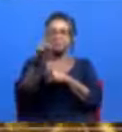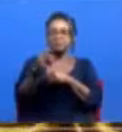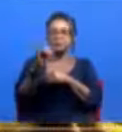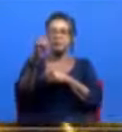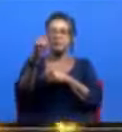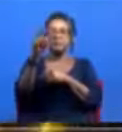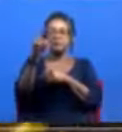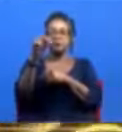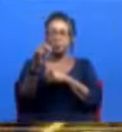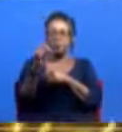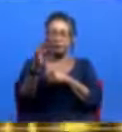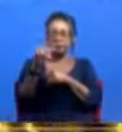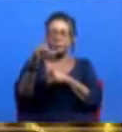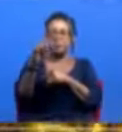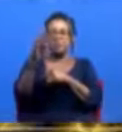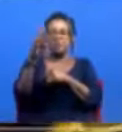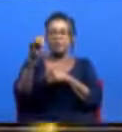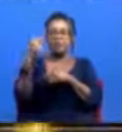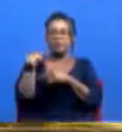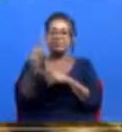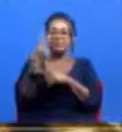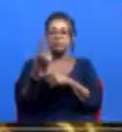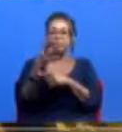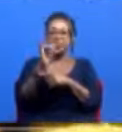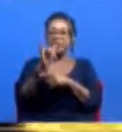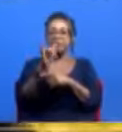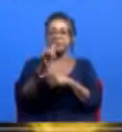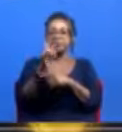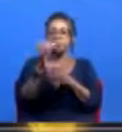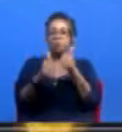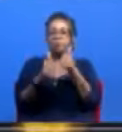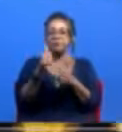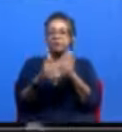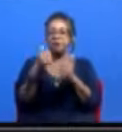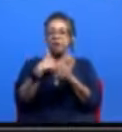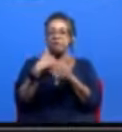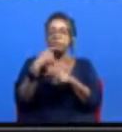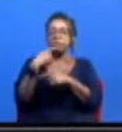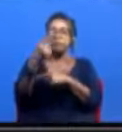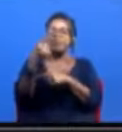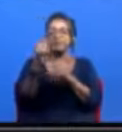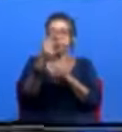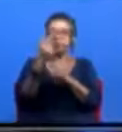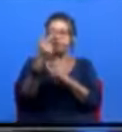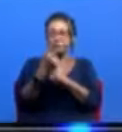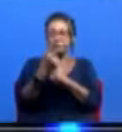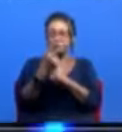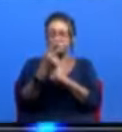Lebanon alichukua nafasi ya pili katika mashindano hayo kati ya washindani 112.